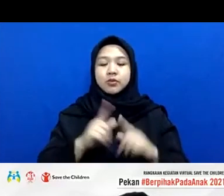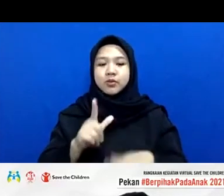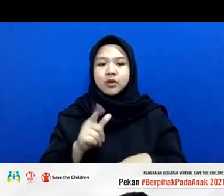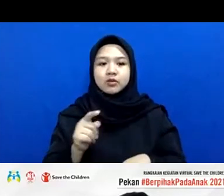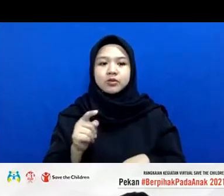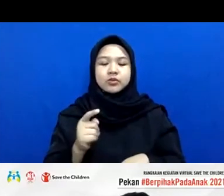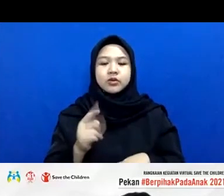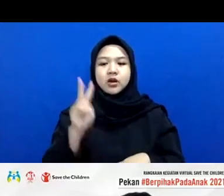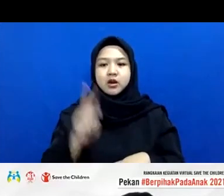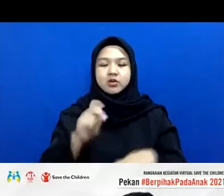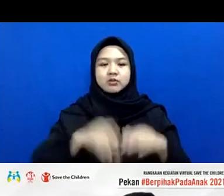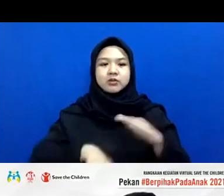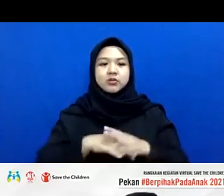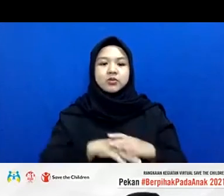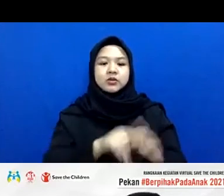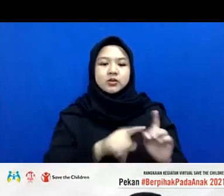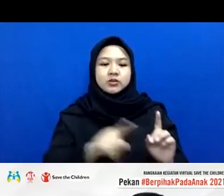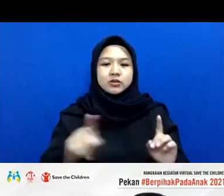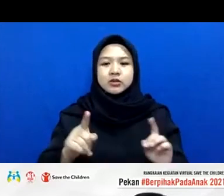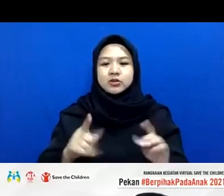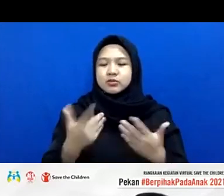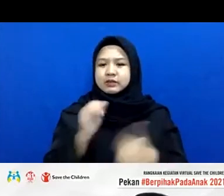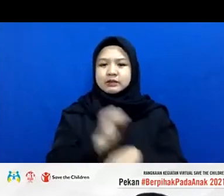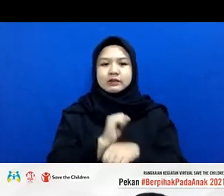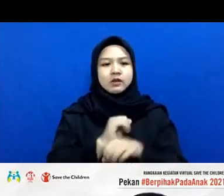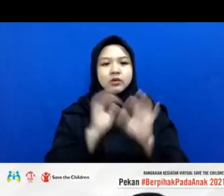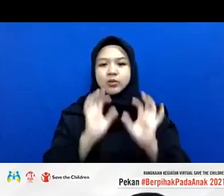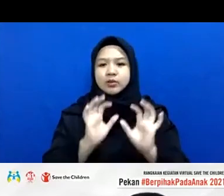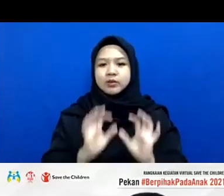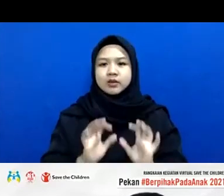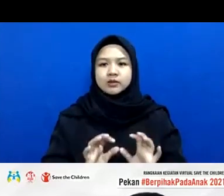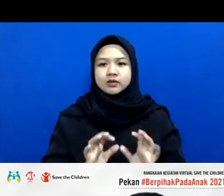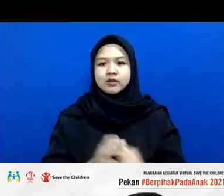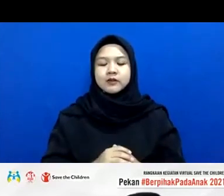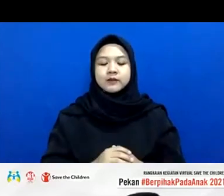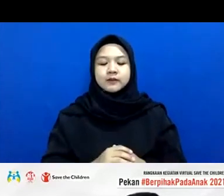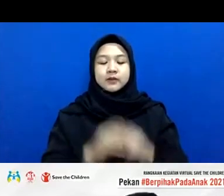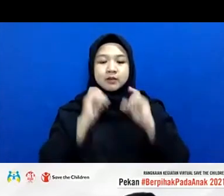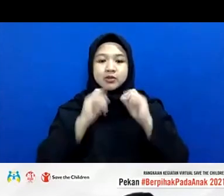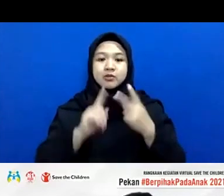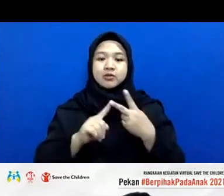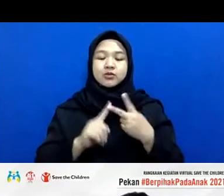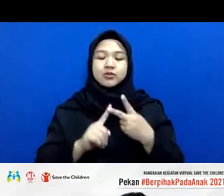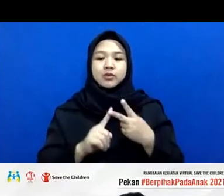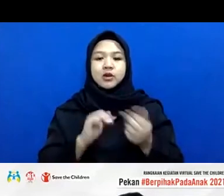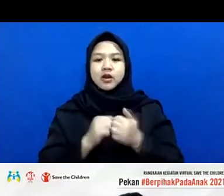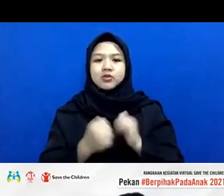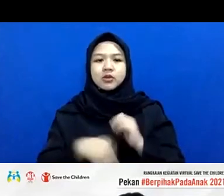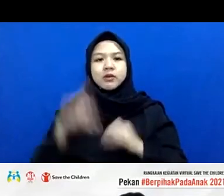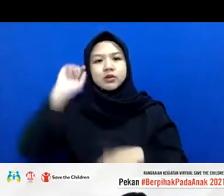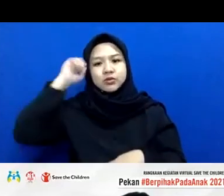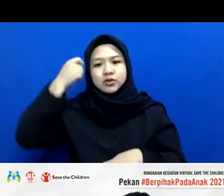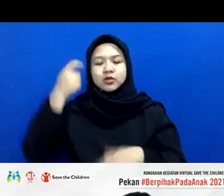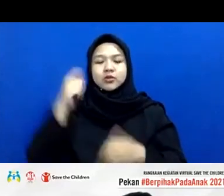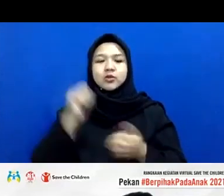menulis satu itu pekerjaan yang luar biasa. Yang menjawab pertanyaan kedua, kasus tersulit itu jelas kasus